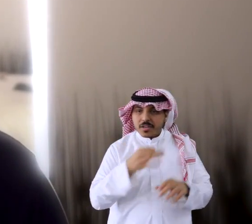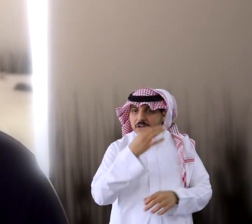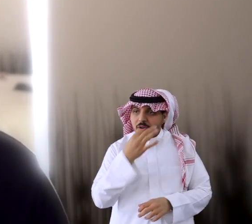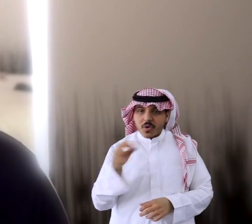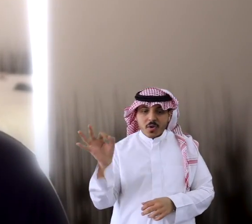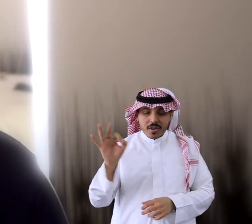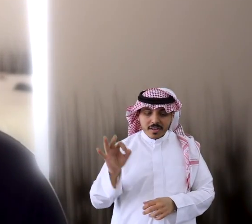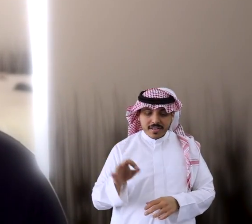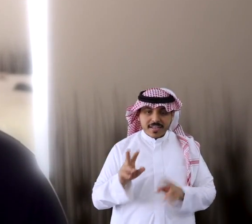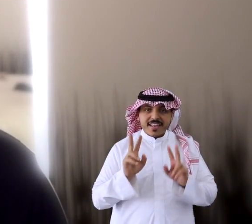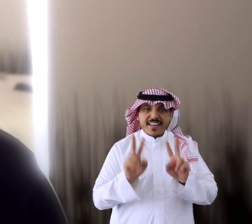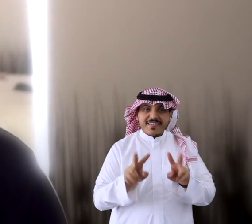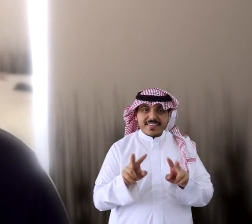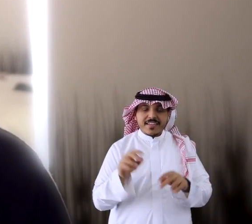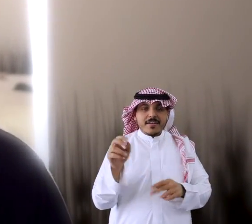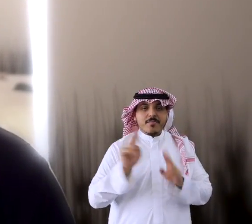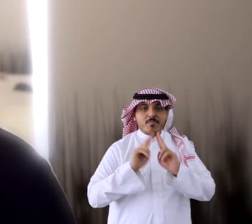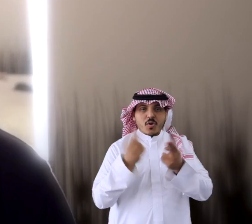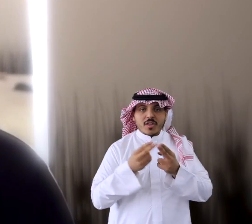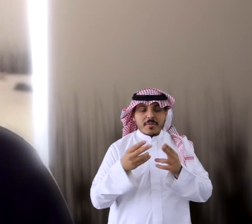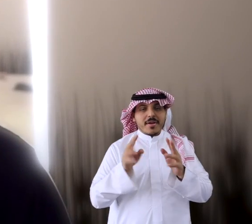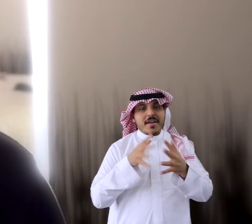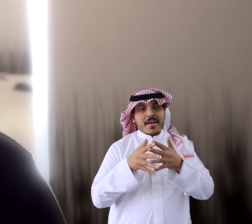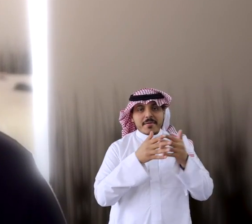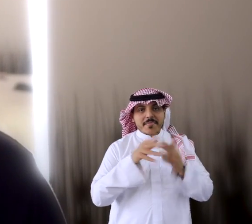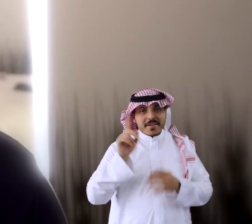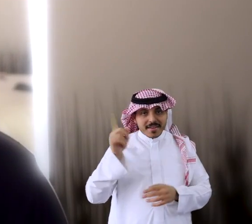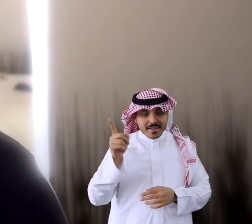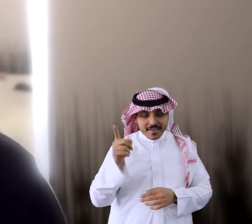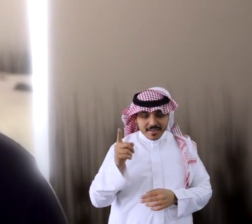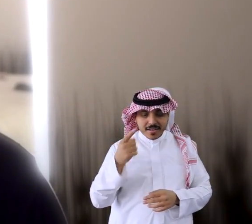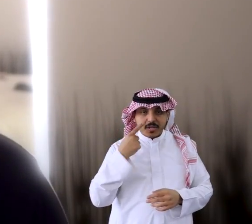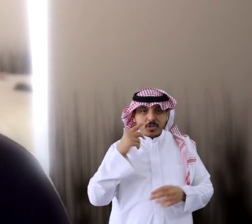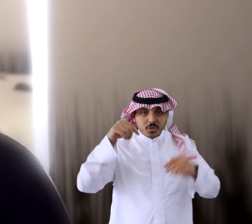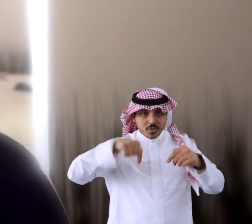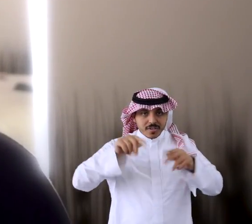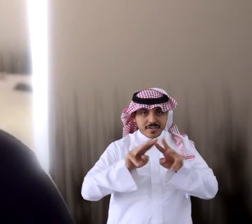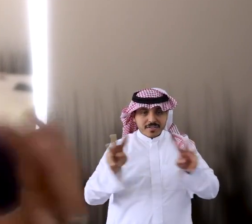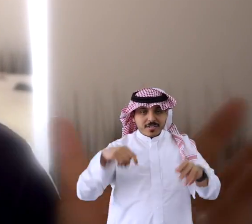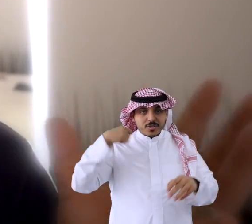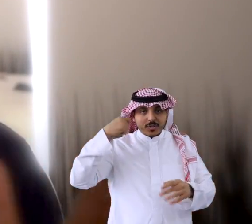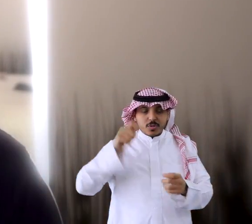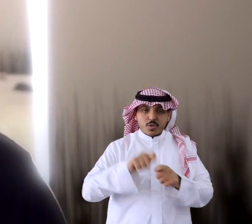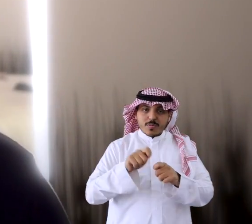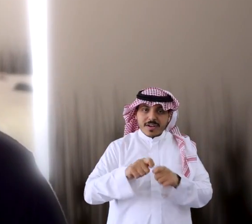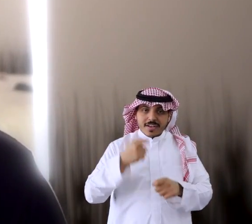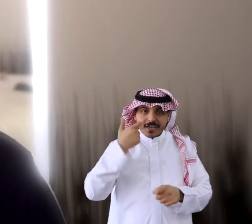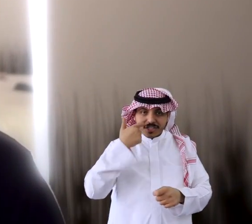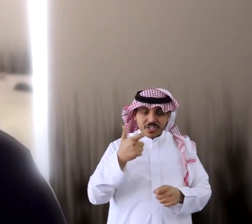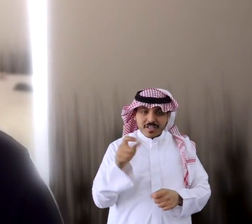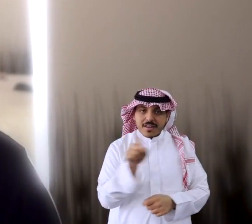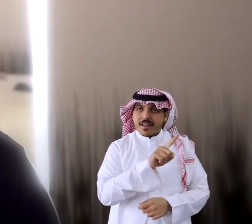وبنصح كلها جاء في نفس CES, عندكم الرابط موجود في وصف هذا الفيديو. نهاية كل فيديو يا جماعة, سبحانك